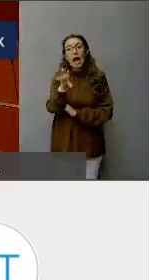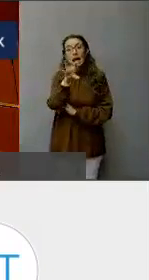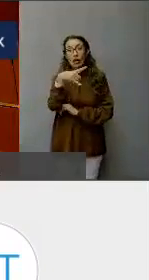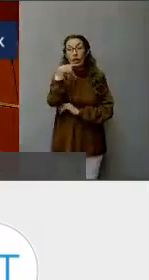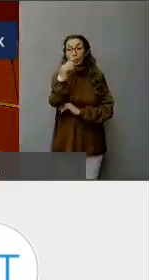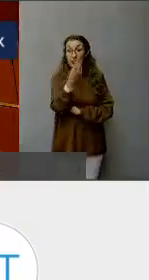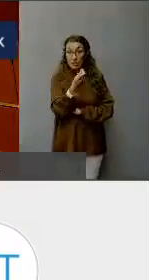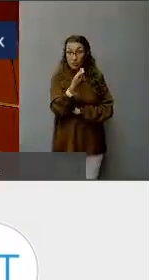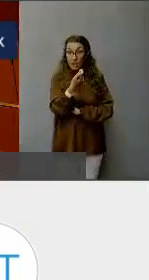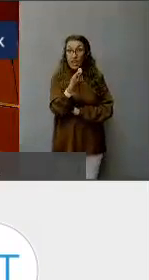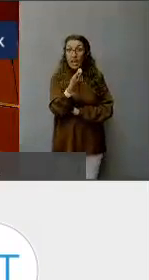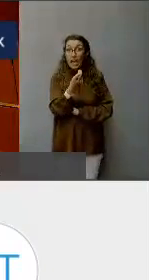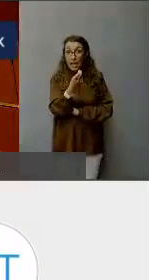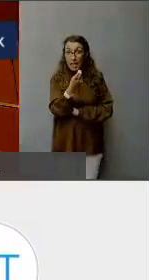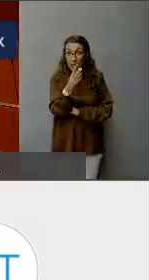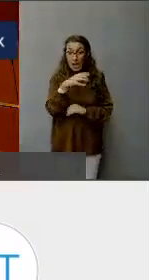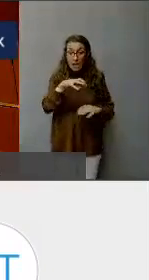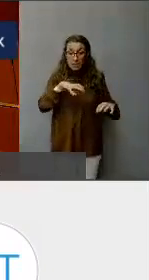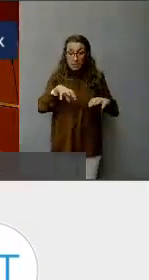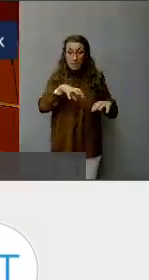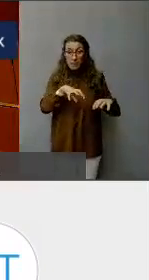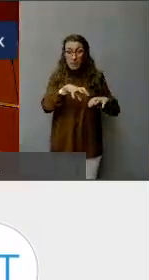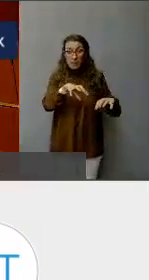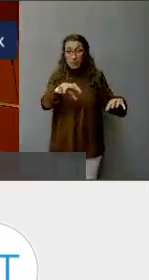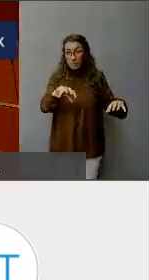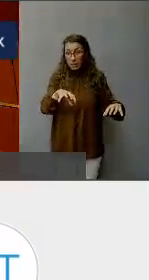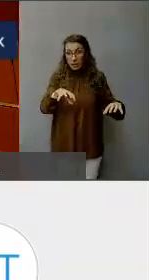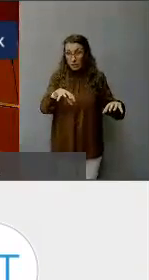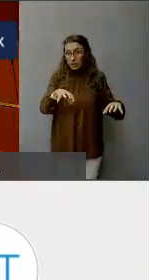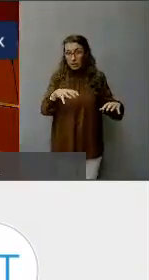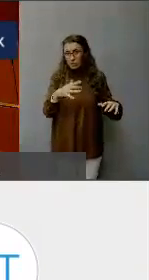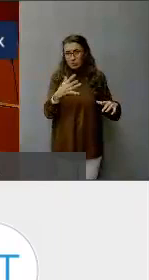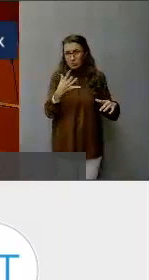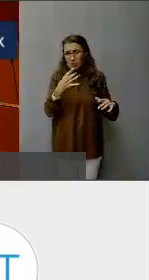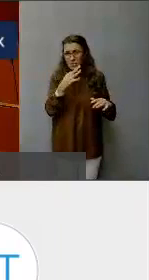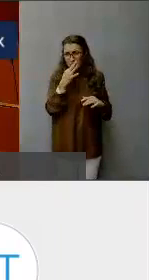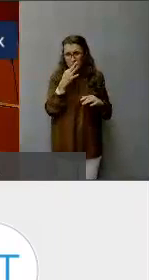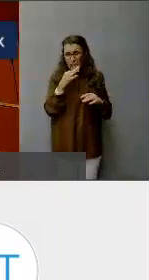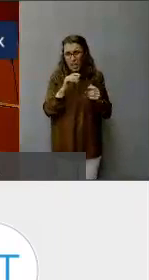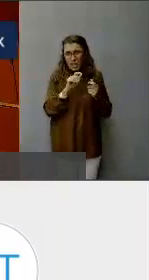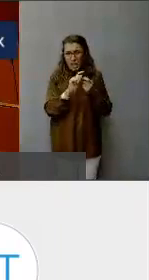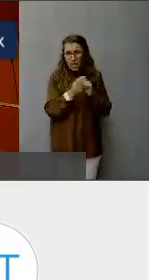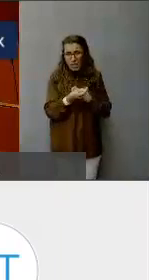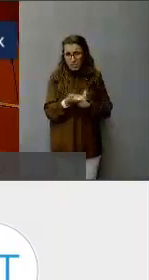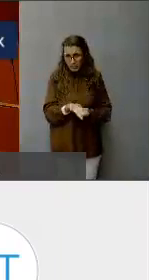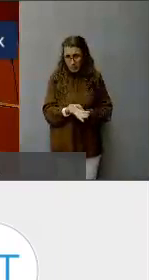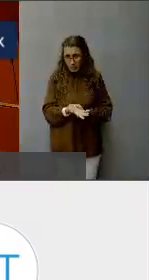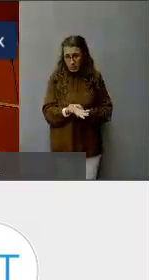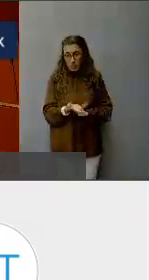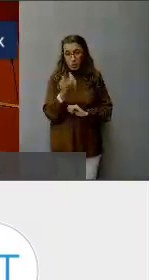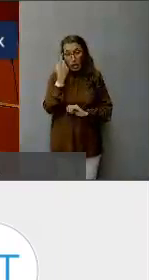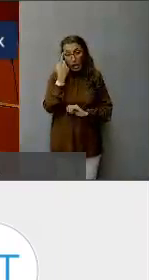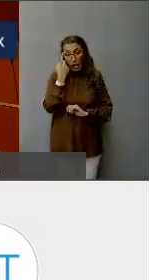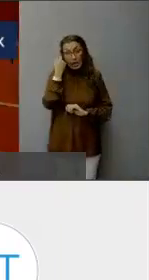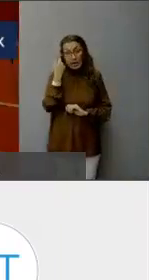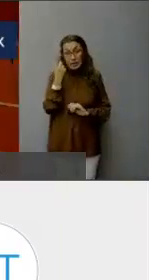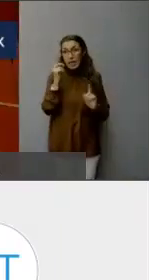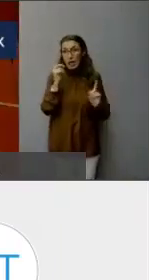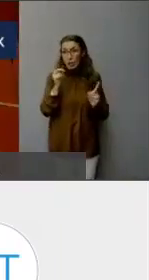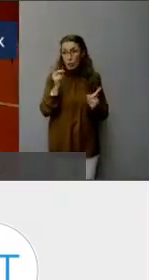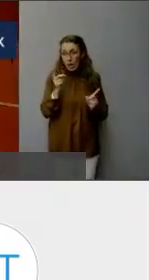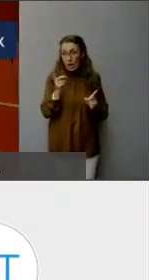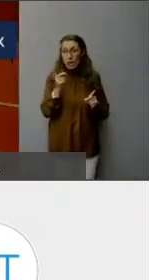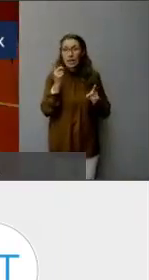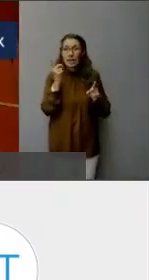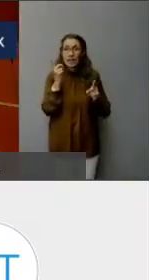c'è più insediamento sparso ma ci disegna video diffuso c'è un'altra cosa un'altra cosa e allora l'idea è che ci debba essere non solo un